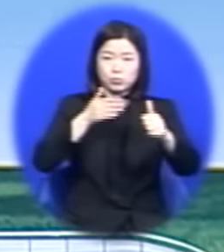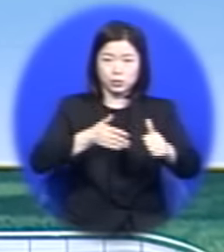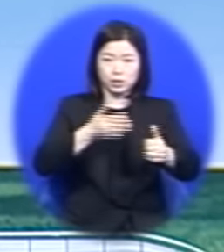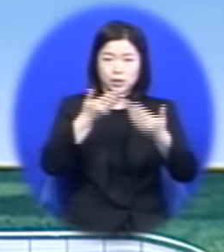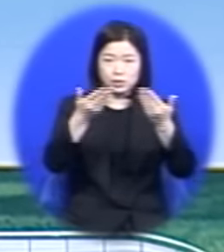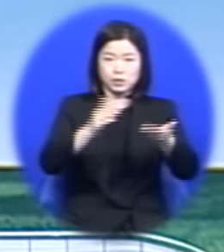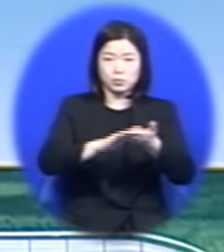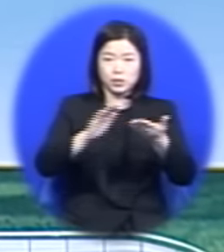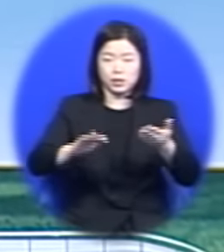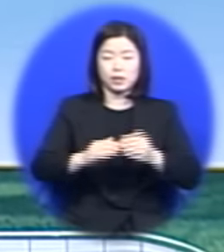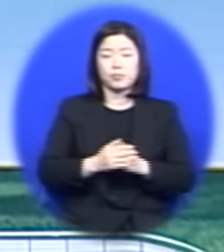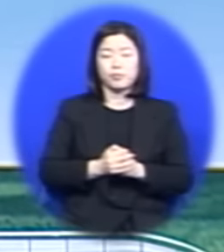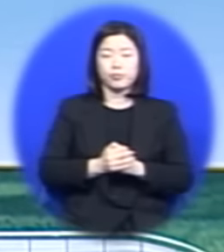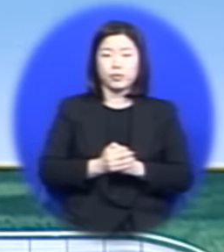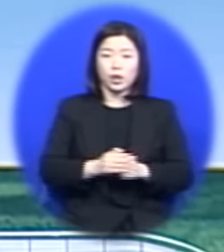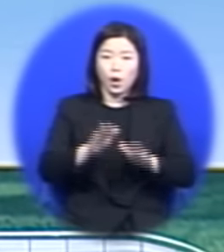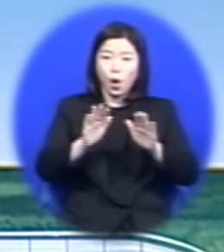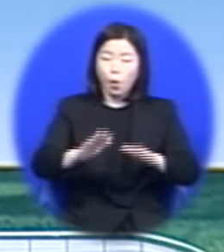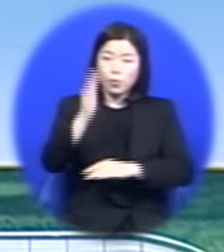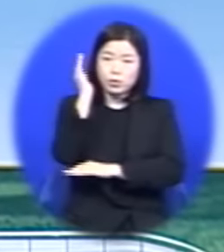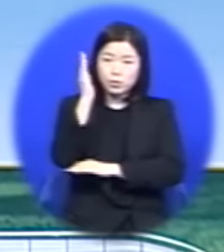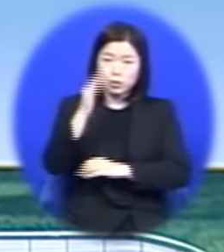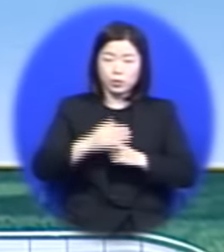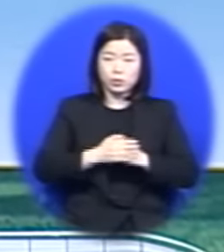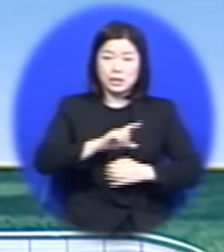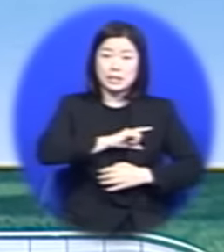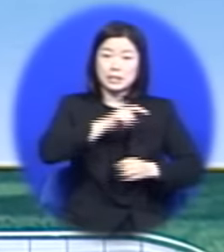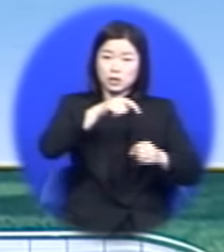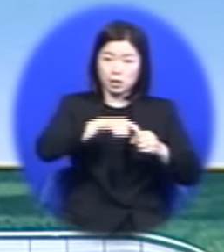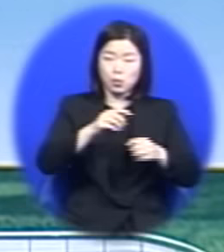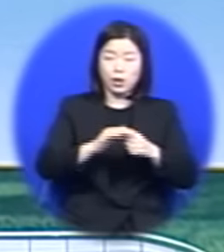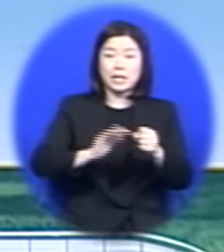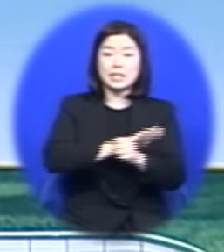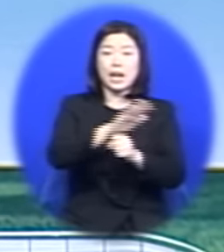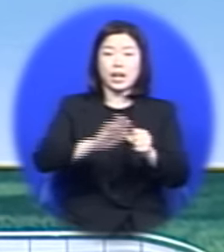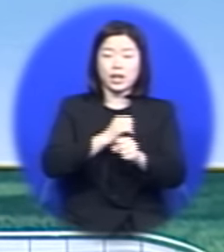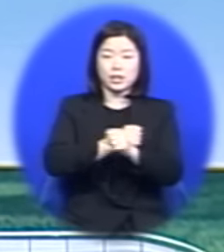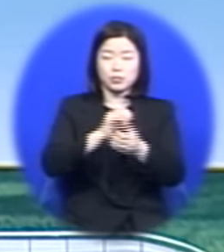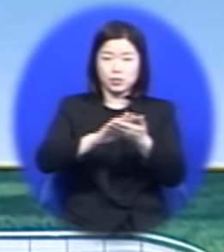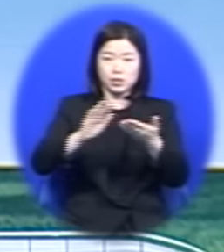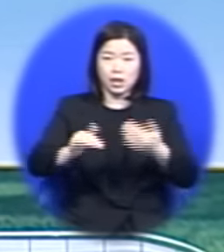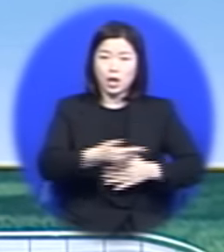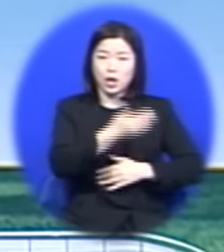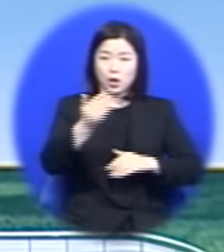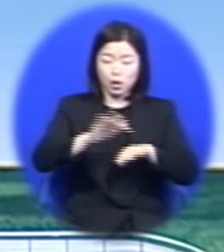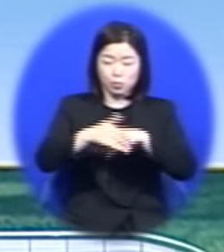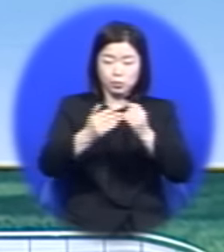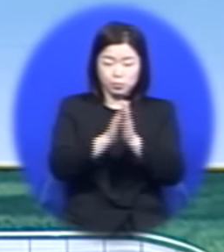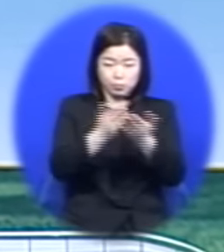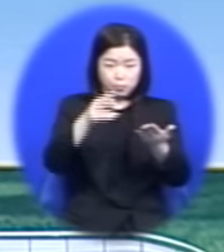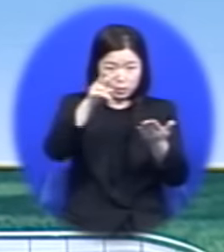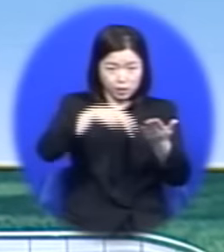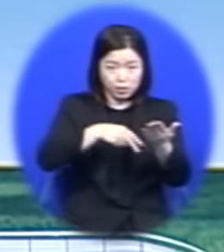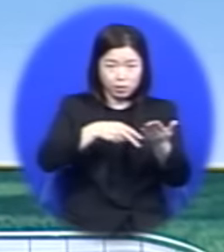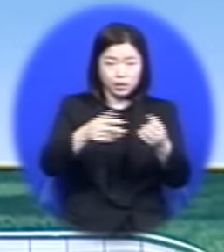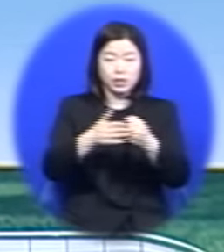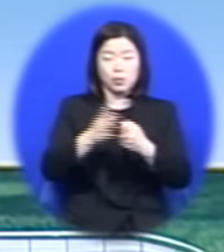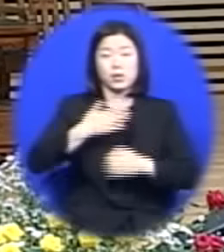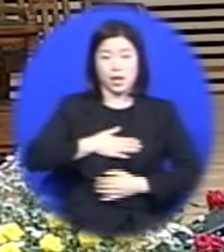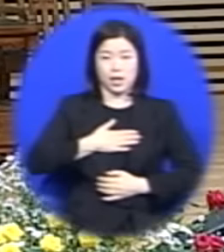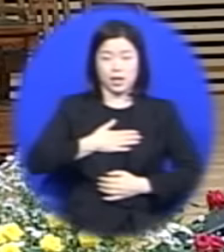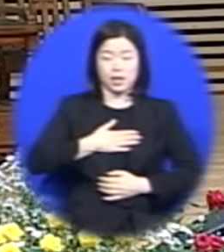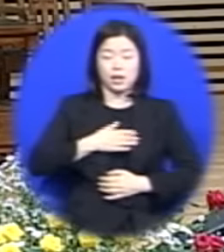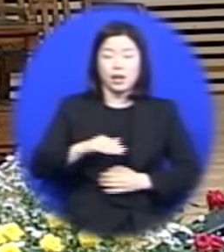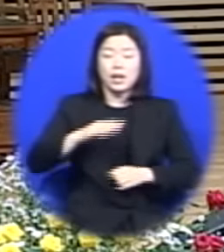오늘 설교는 주제가 사랑입니다. 다 여러분 본문을 읽으셨으니까 아실 겁니다. 사랑에